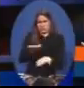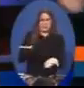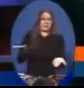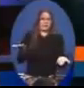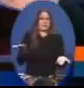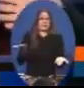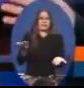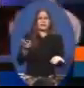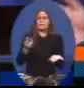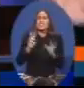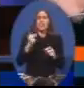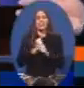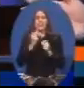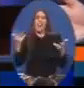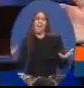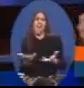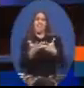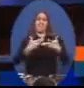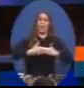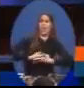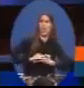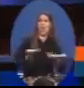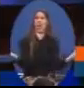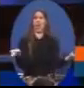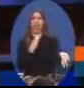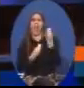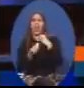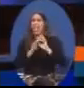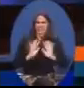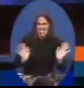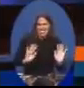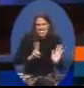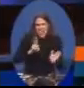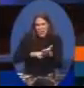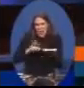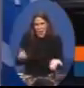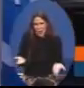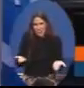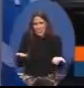נותנים לבוא ולעשות חפלות בכלל, כי זה לא נכון. באמת,